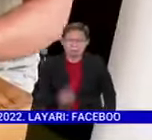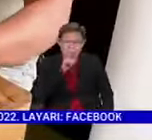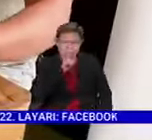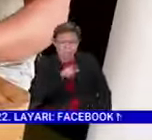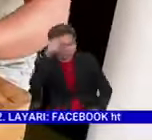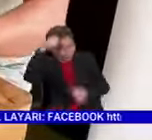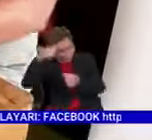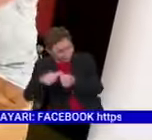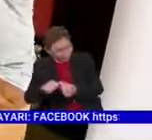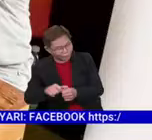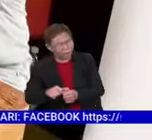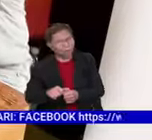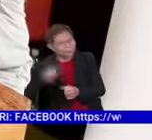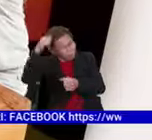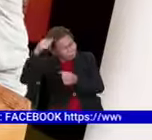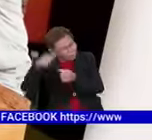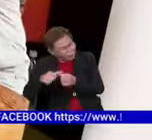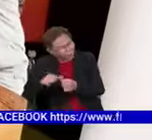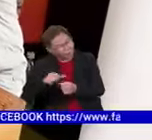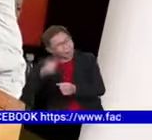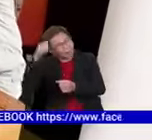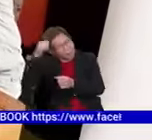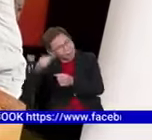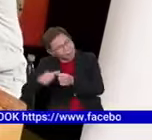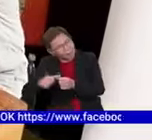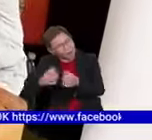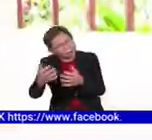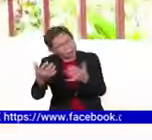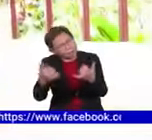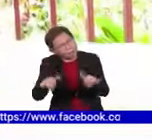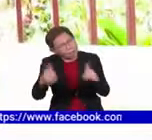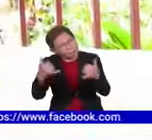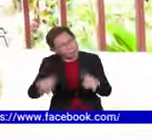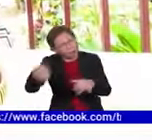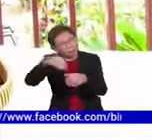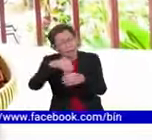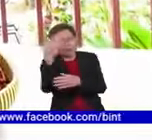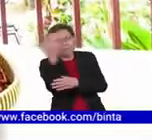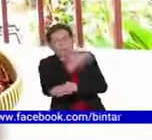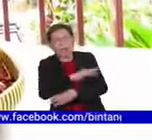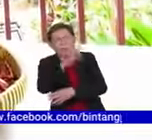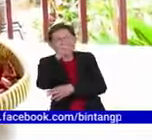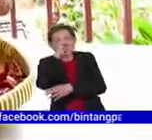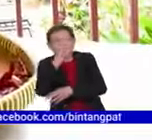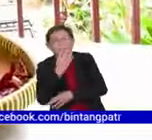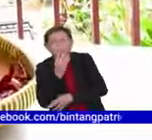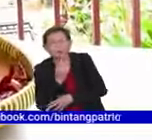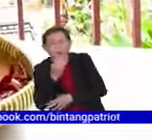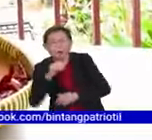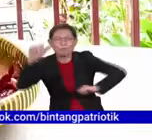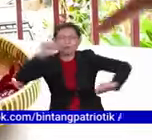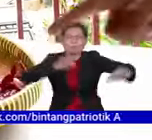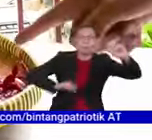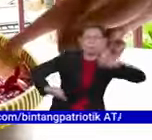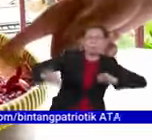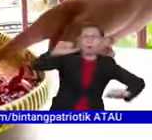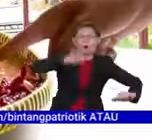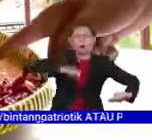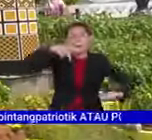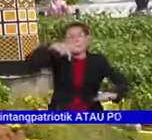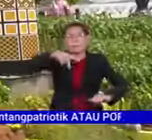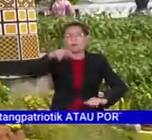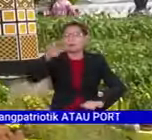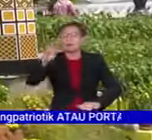Memang kenangan yang saya takkan lupakan dapat bermain permainan seperti dalam filem Musang Berjanggut lakonan seniman P.